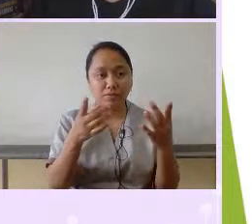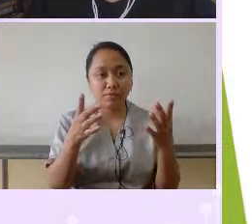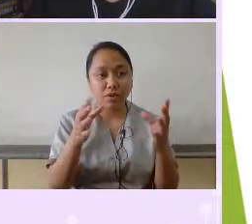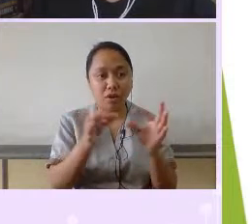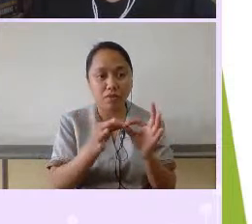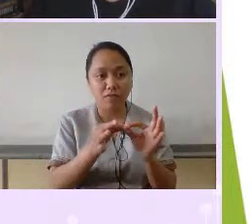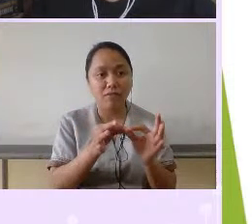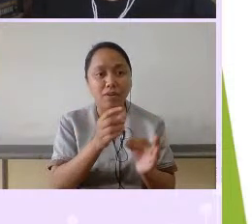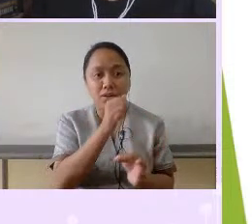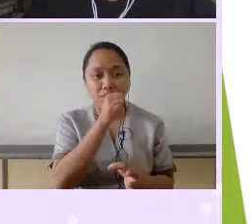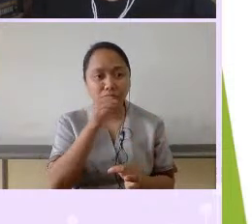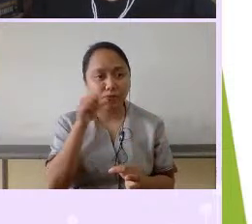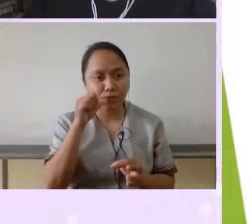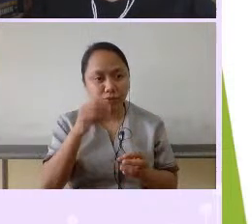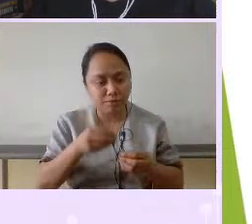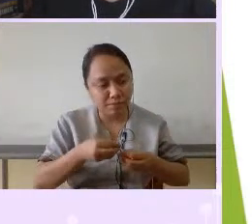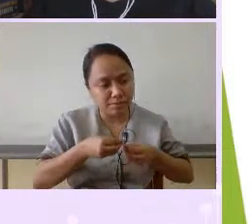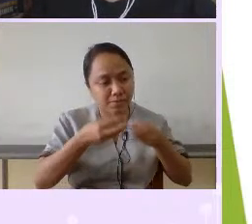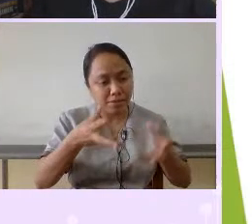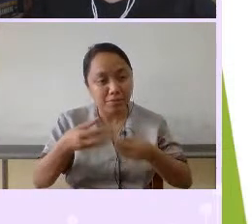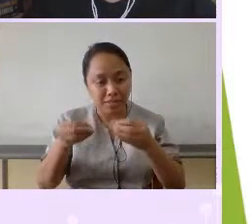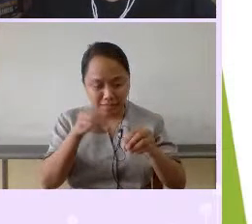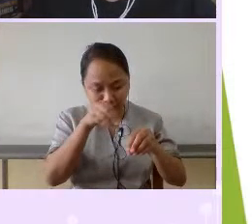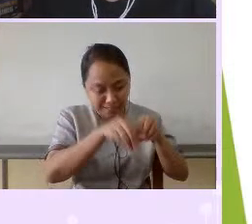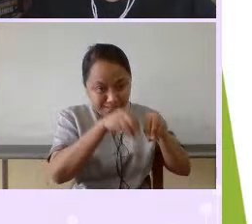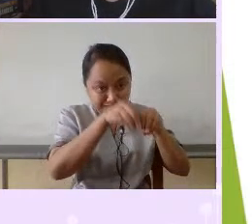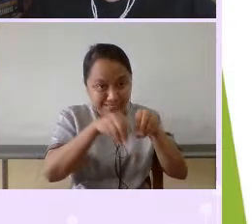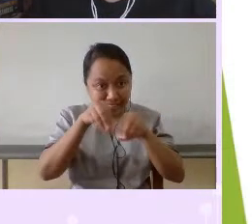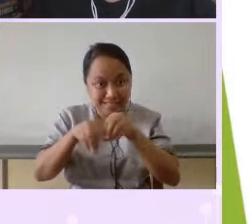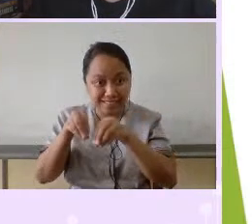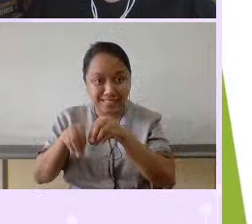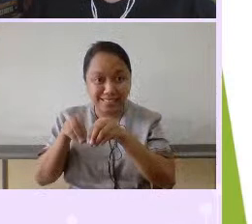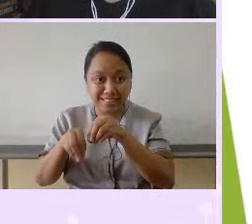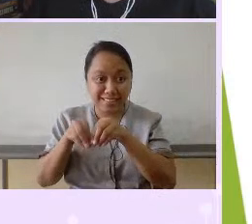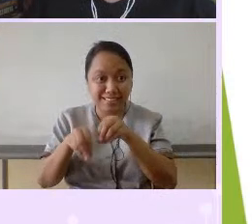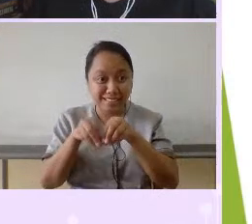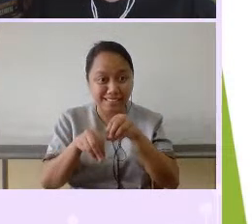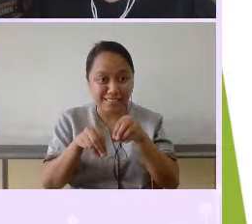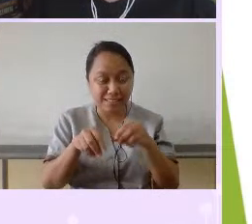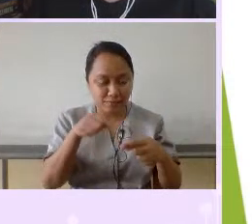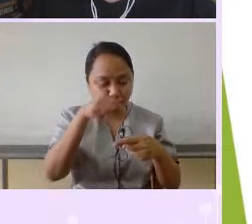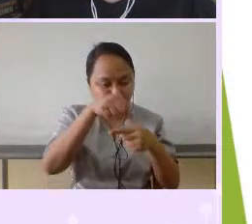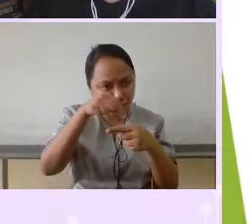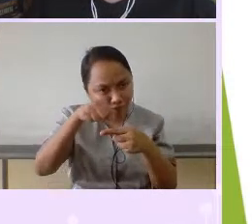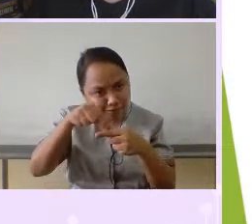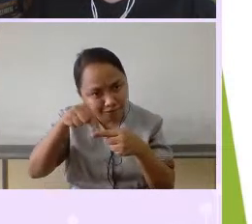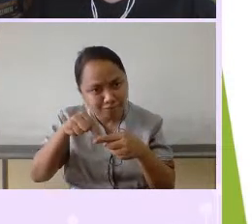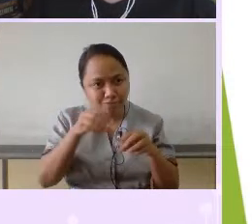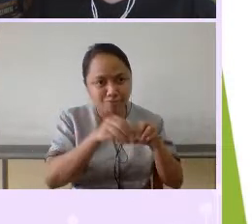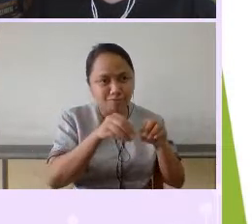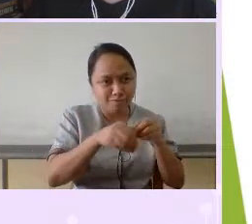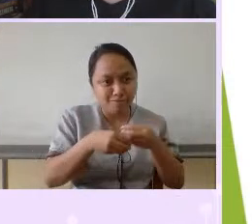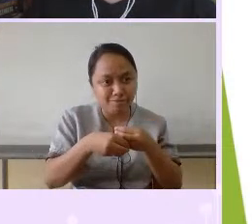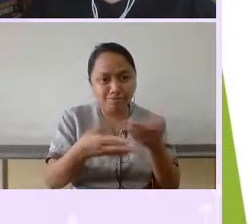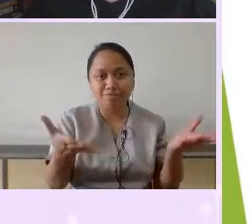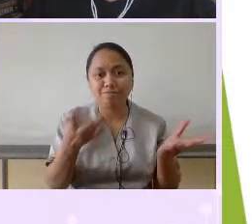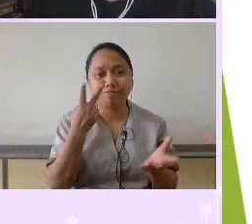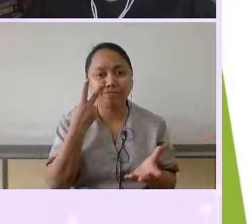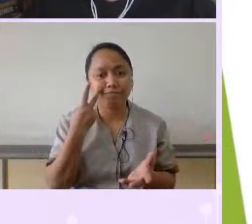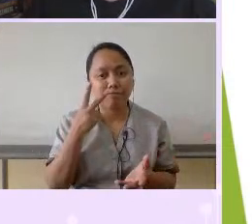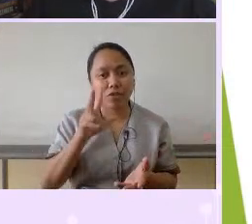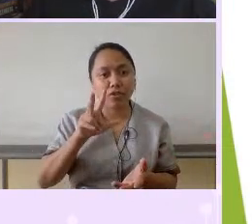seeds. Namimigay po ang DA ng seeds. And nakikita natin na 35% lang